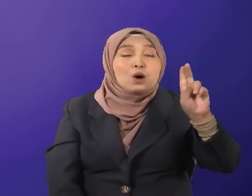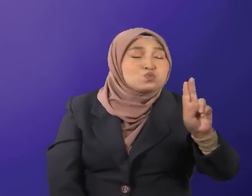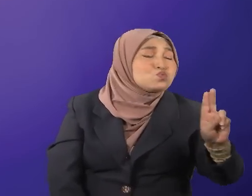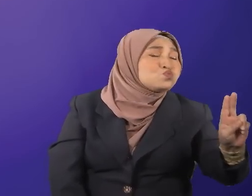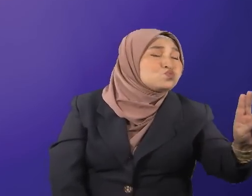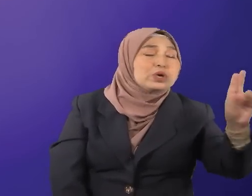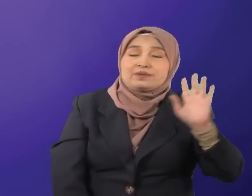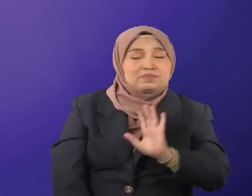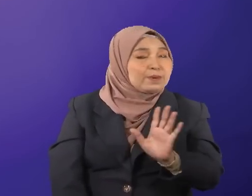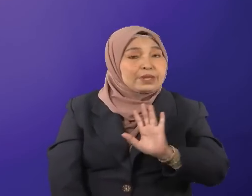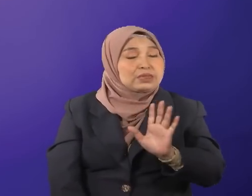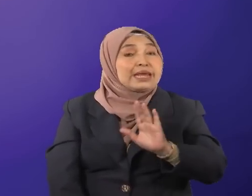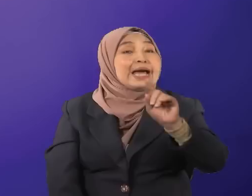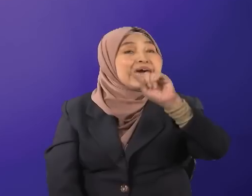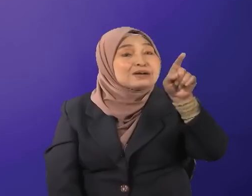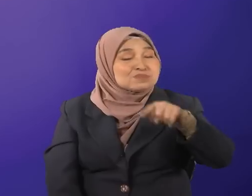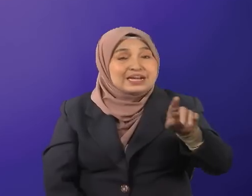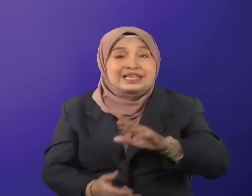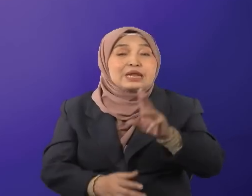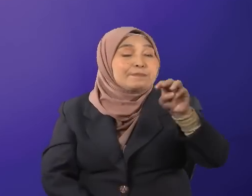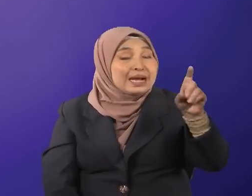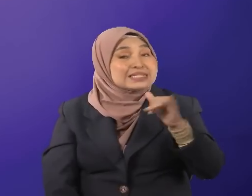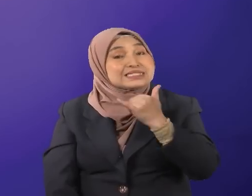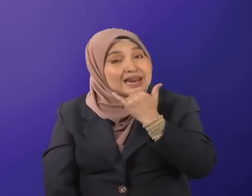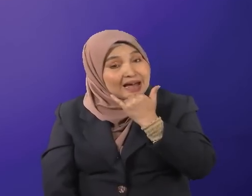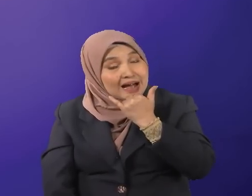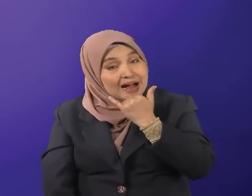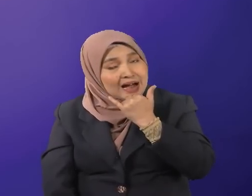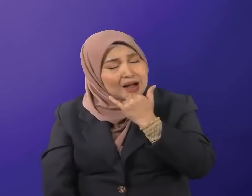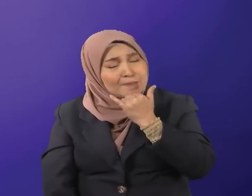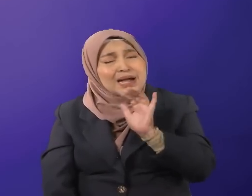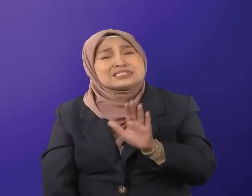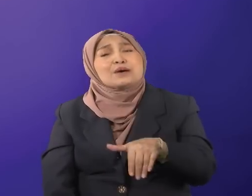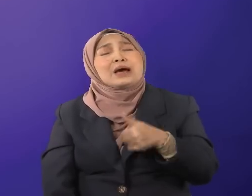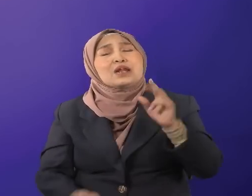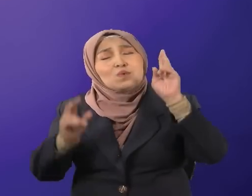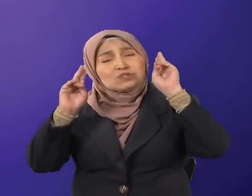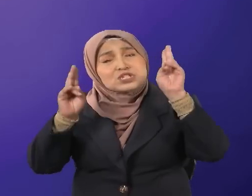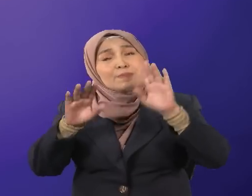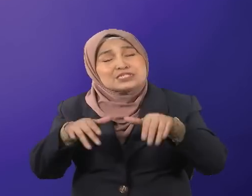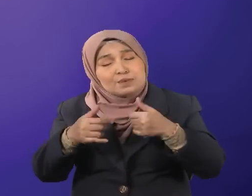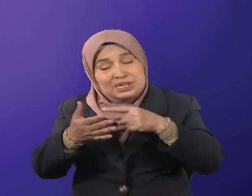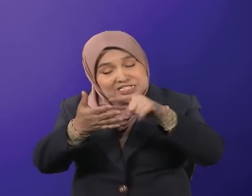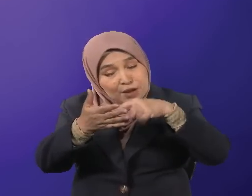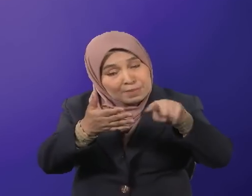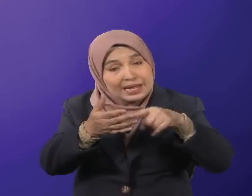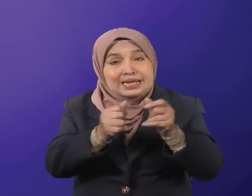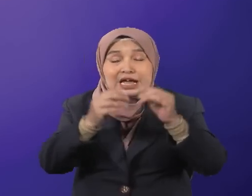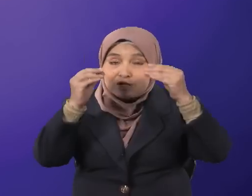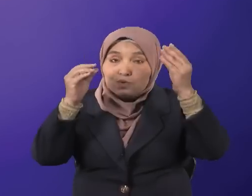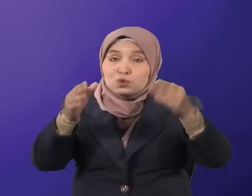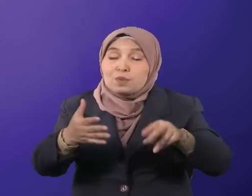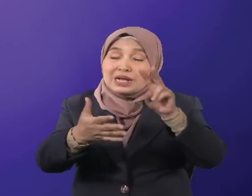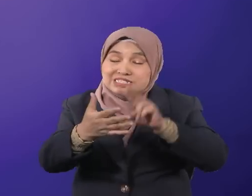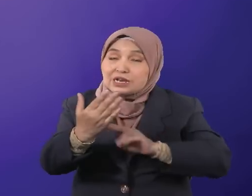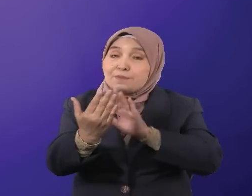Jadi nak jelaskan hamzah tu tapi jadi mat pula, salah juga. Itu macam mana? Oftat. Macam mana tu kena semak dengan guru. Kena baca